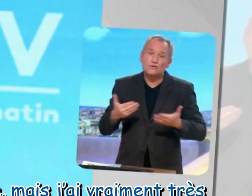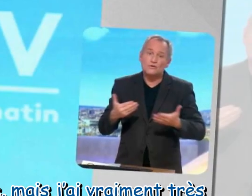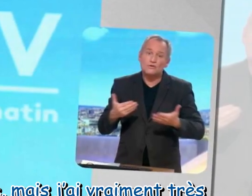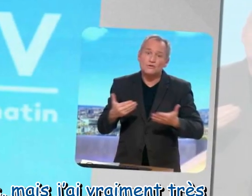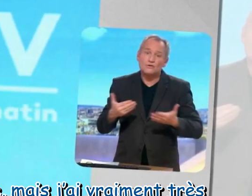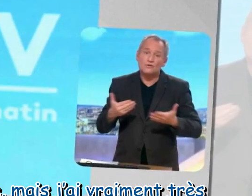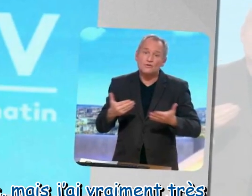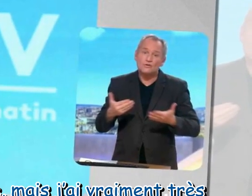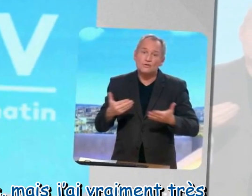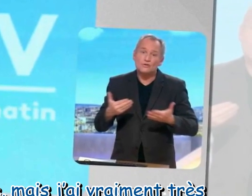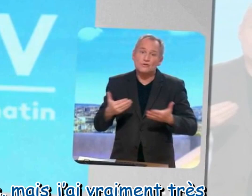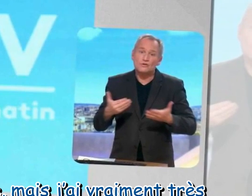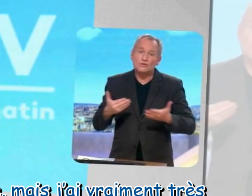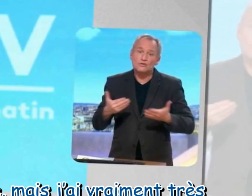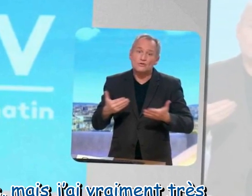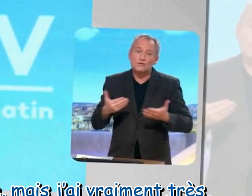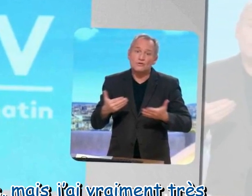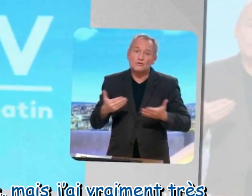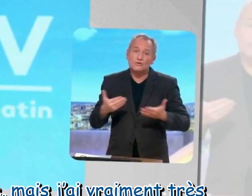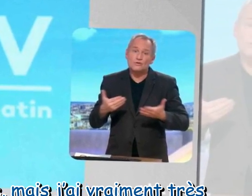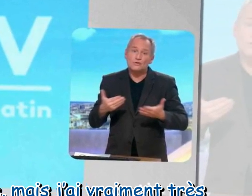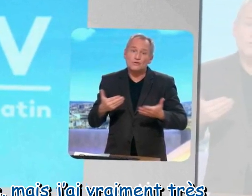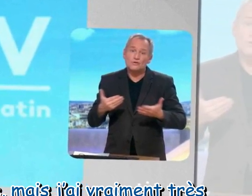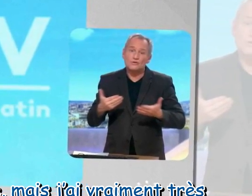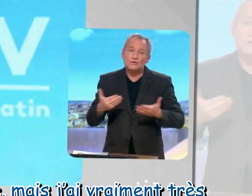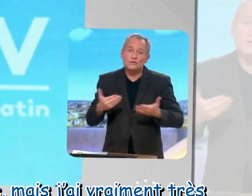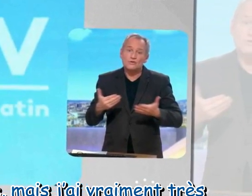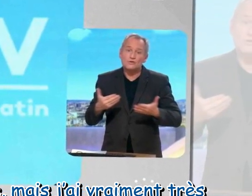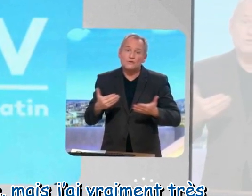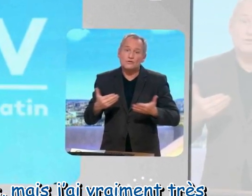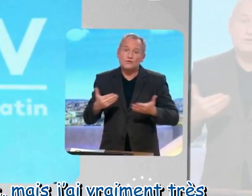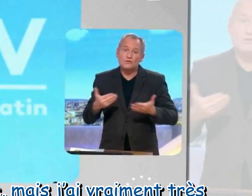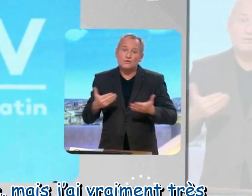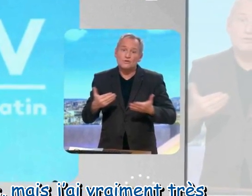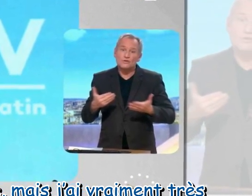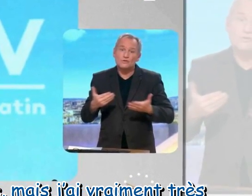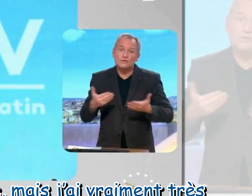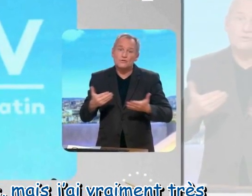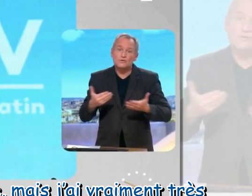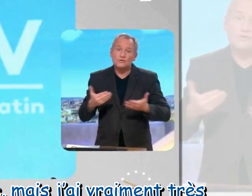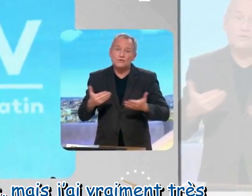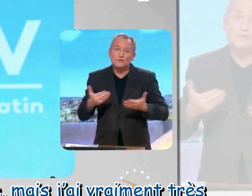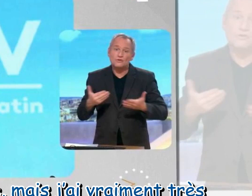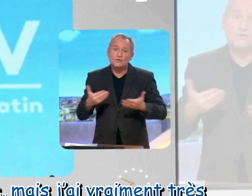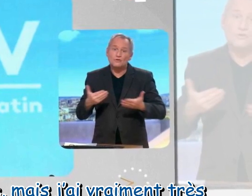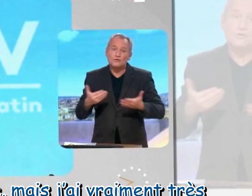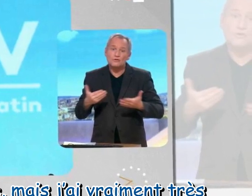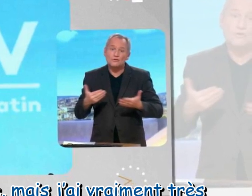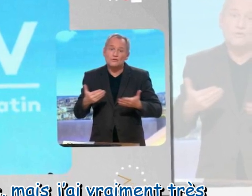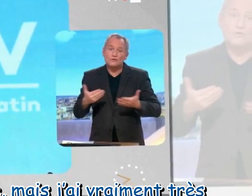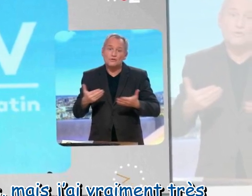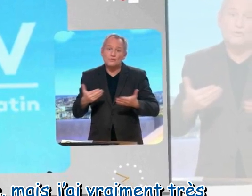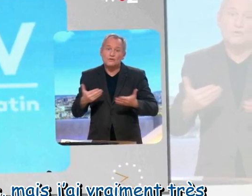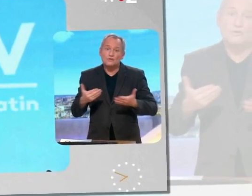Je ne sais pas si j'ai éclaté de rire, mais j'ai vraiment très sincèrement pensé au monde de la culture, a-t-elle répondu, avant de préciser qu'elle